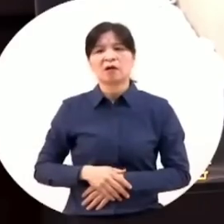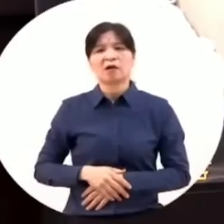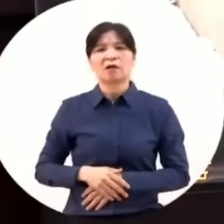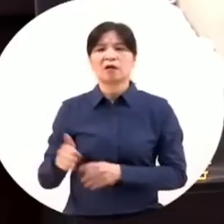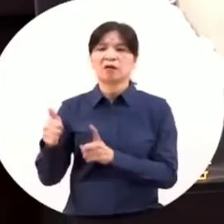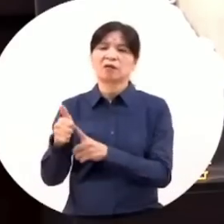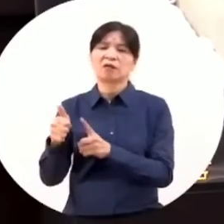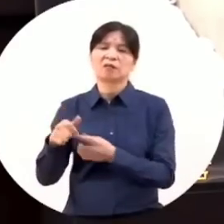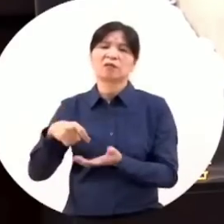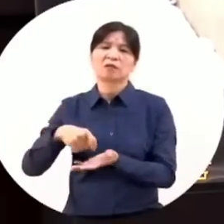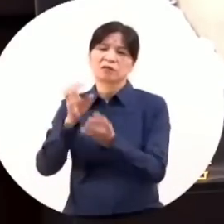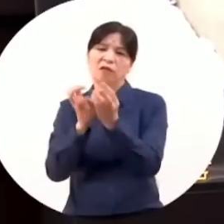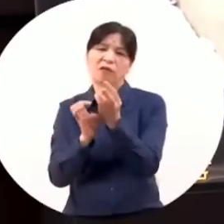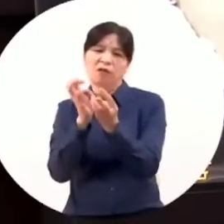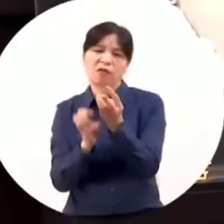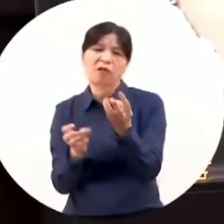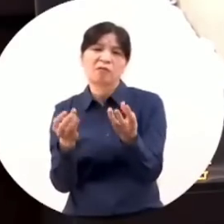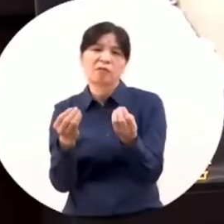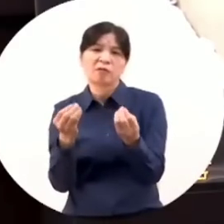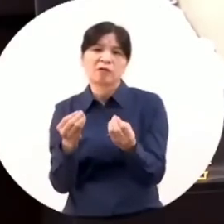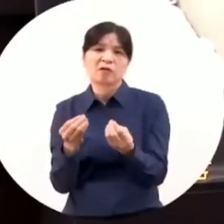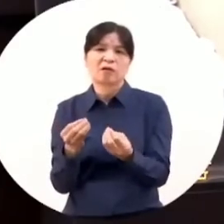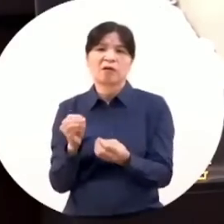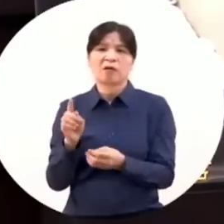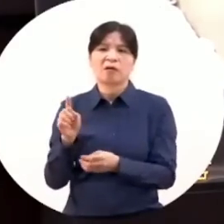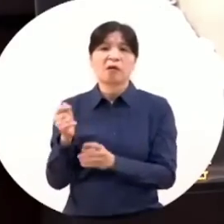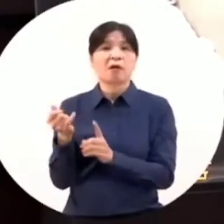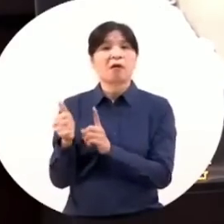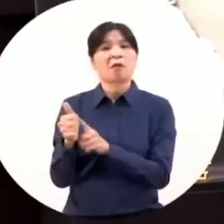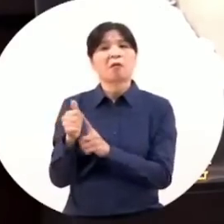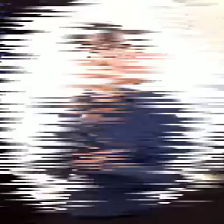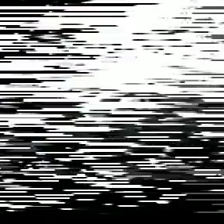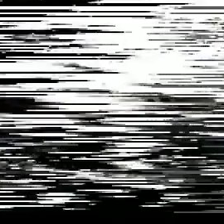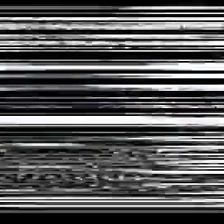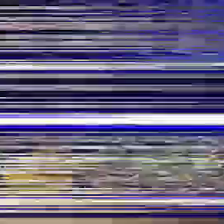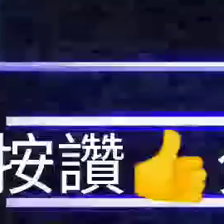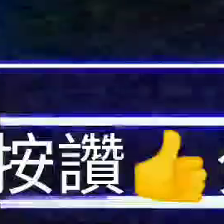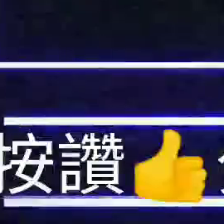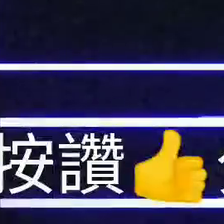内底有人抄书，有人创啥，伊拢无讲。